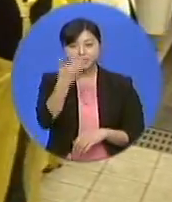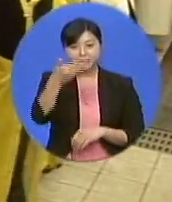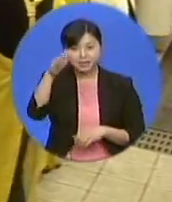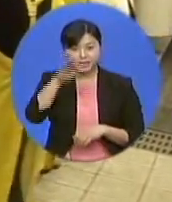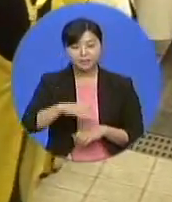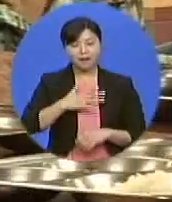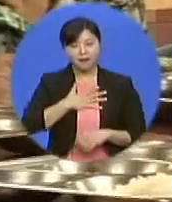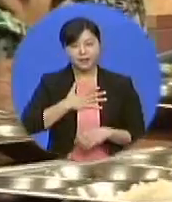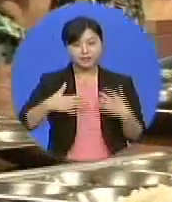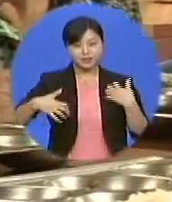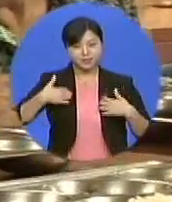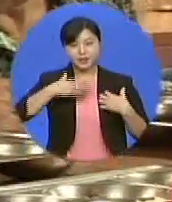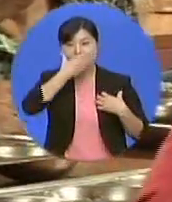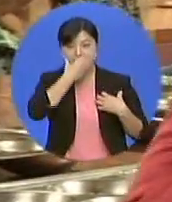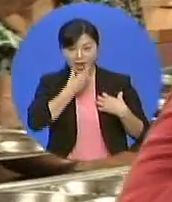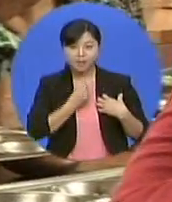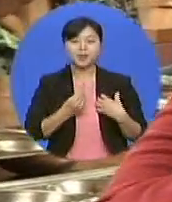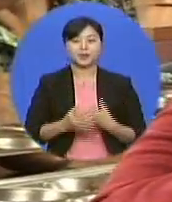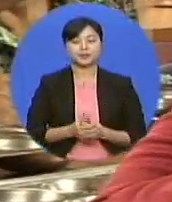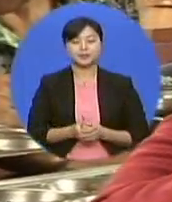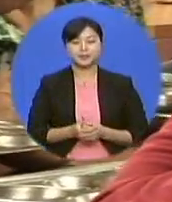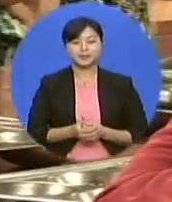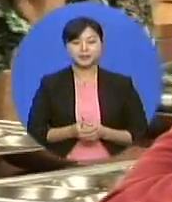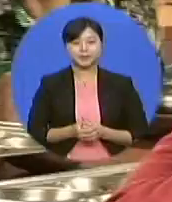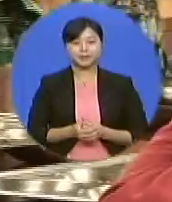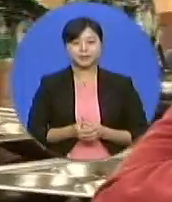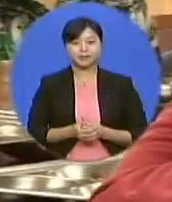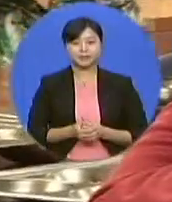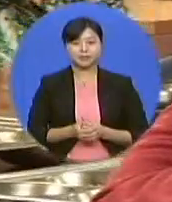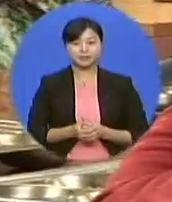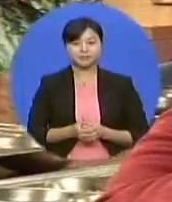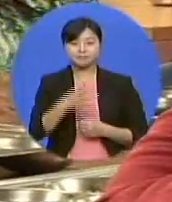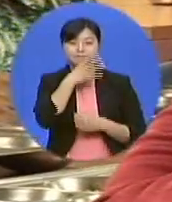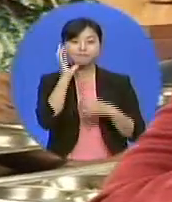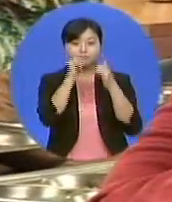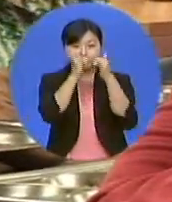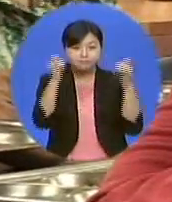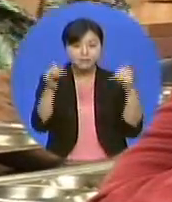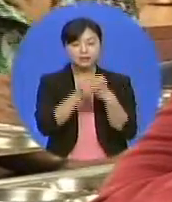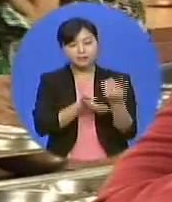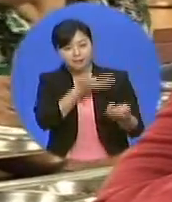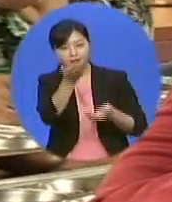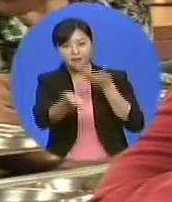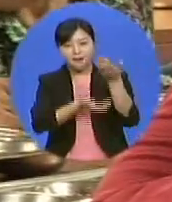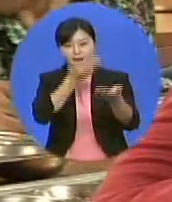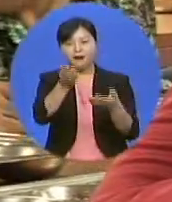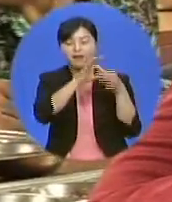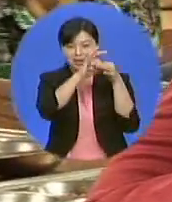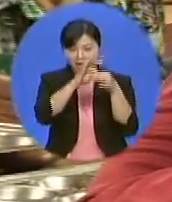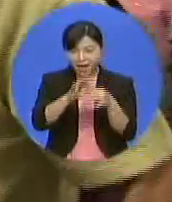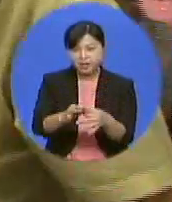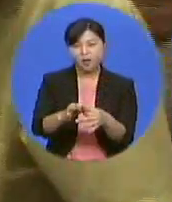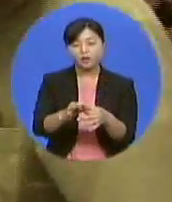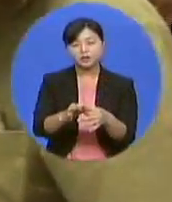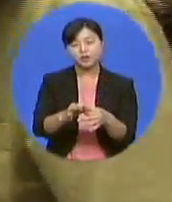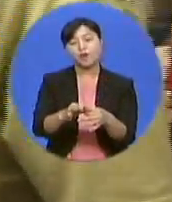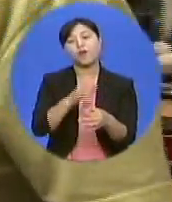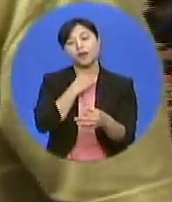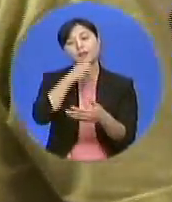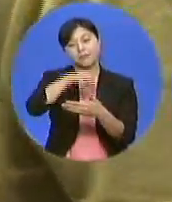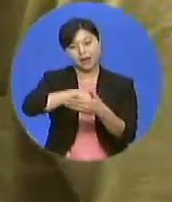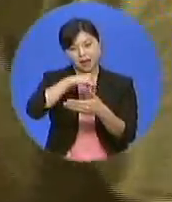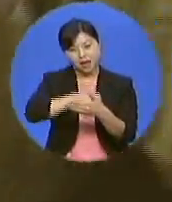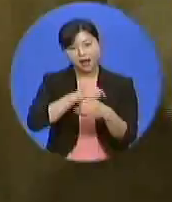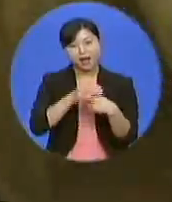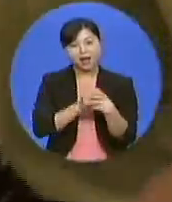힘들지만 뿌듯하고 행복한 시간을 보냈다. 어르신들께 한없이 주고 싶은 봉사자들의 마음.